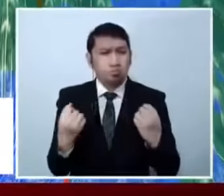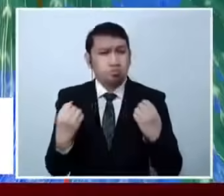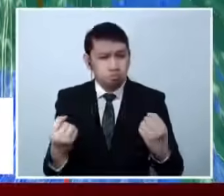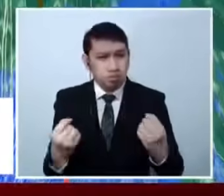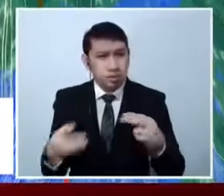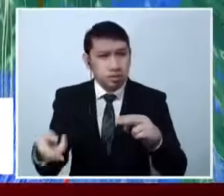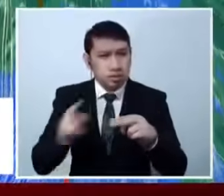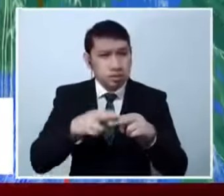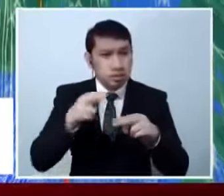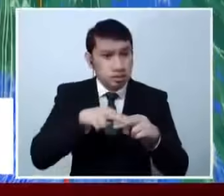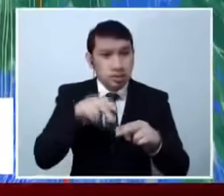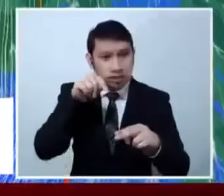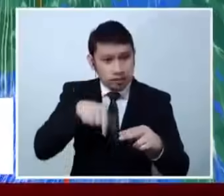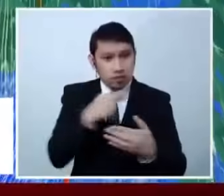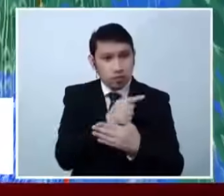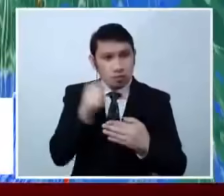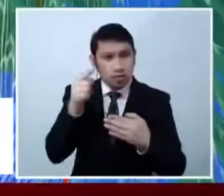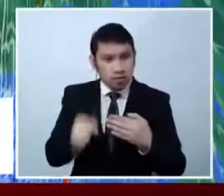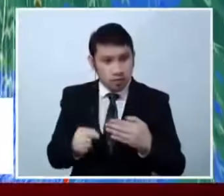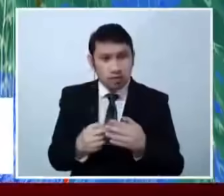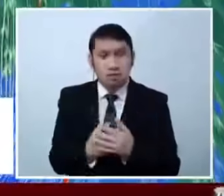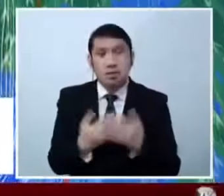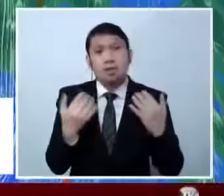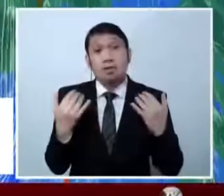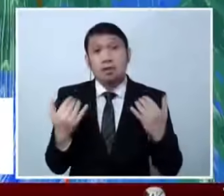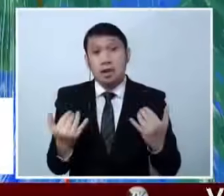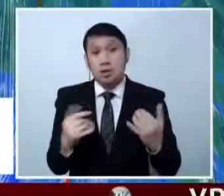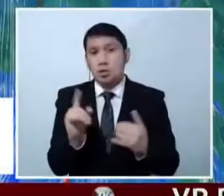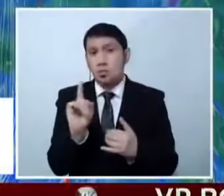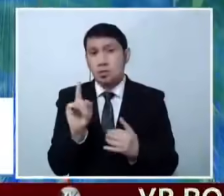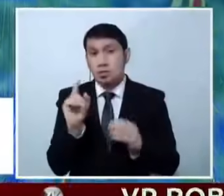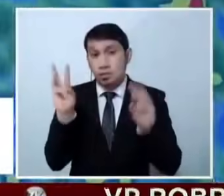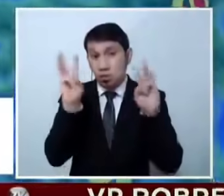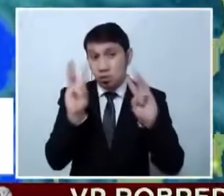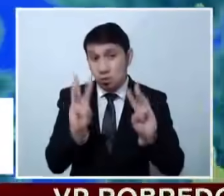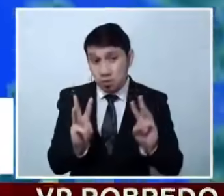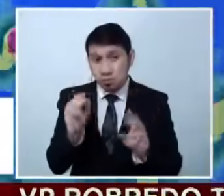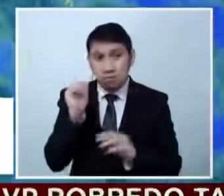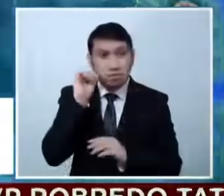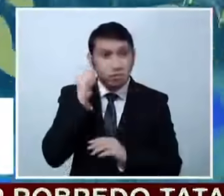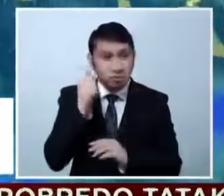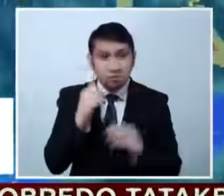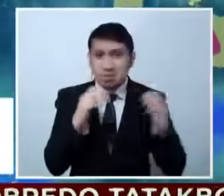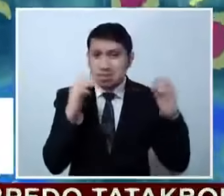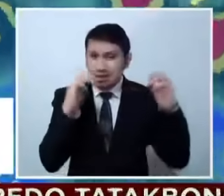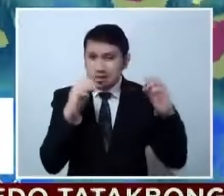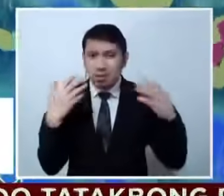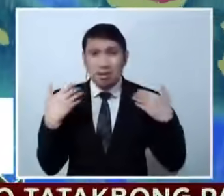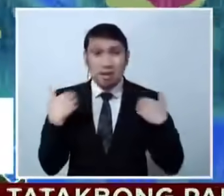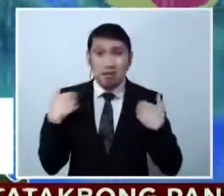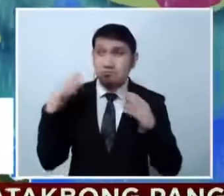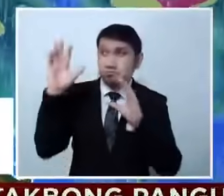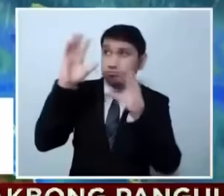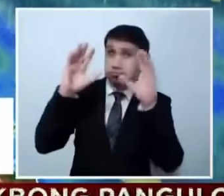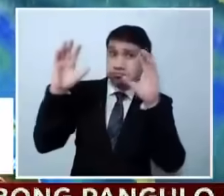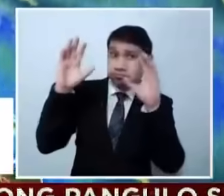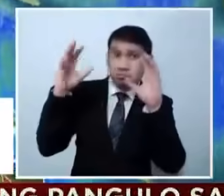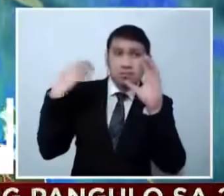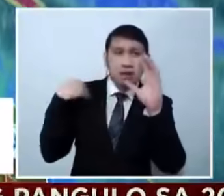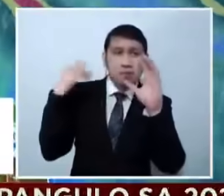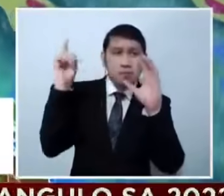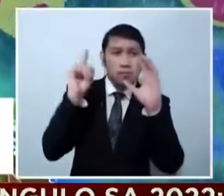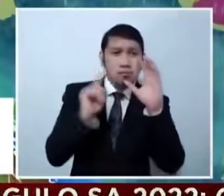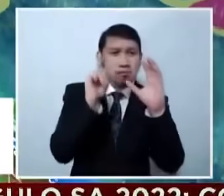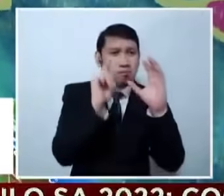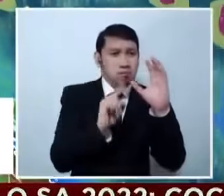sa weekend. Para naman sa magiging lagay ng panahon bukas, makakaasa ng maulap na panahon at thunderstorms ang Central